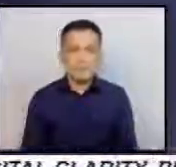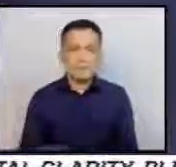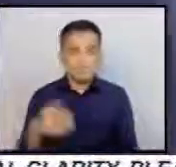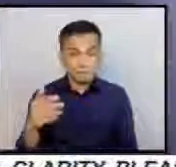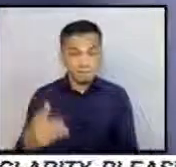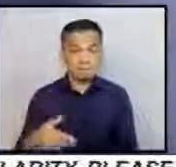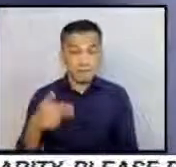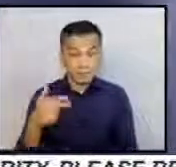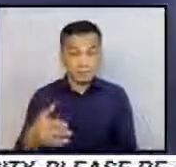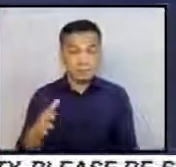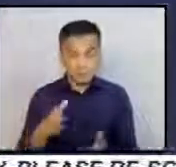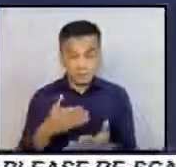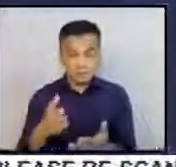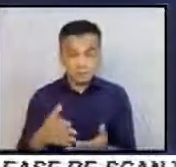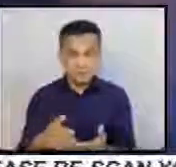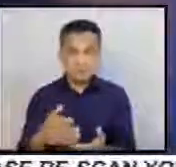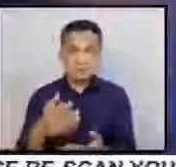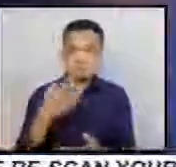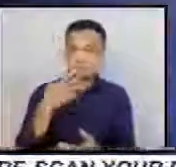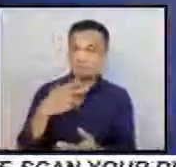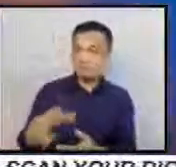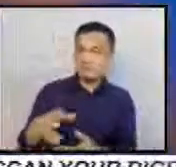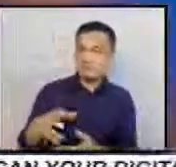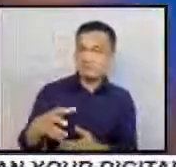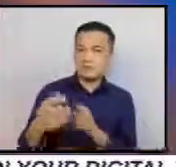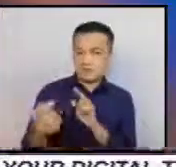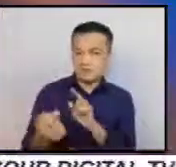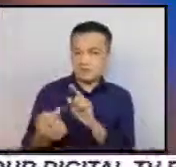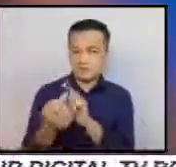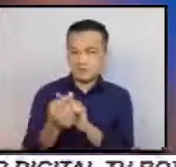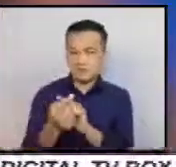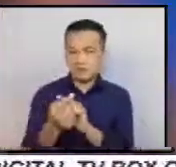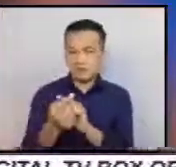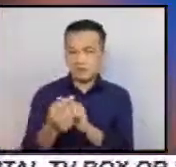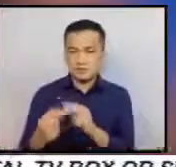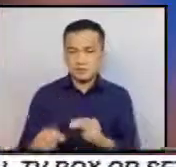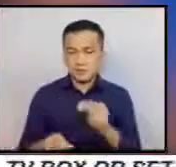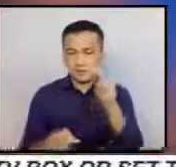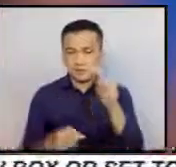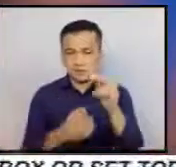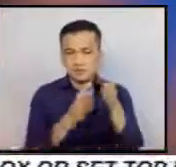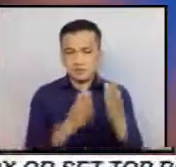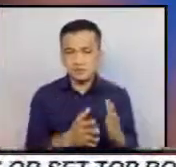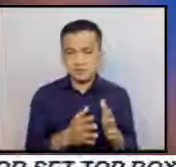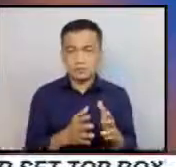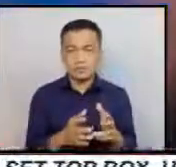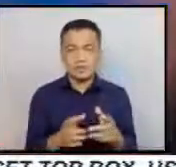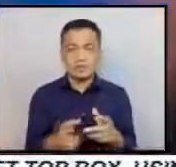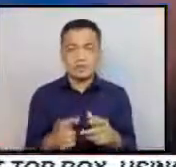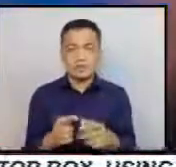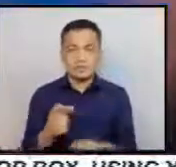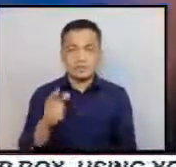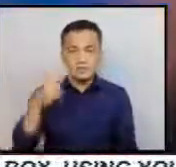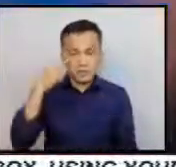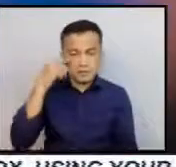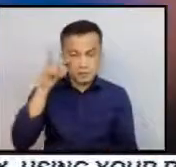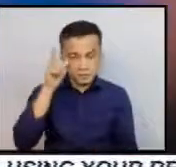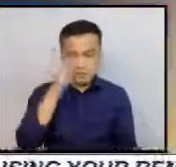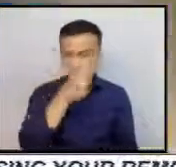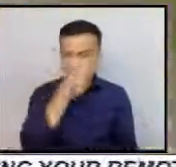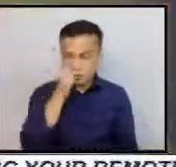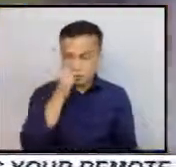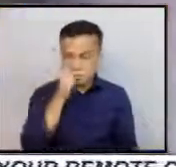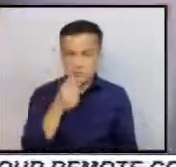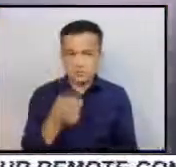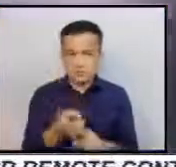Naging mainit ang pagsalubong ng mga tiga-norte sa Lacson-Soto tandem nitong weekend mula sa Baguio kung saan nakuha na nila ang